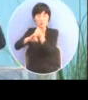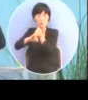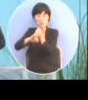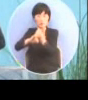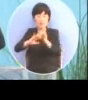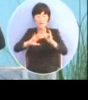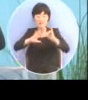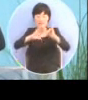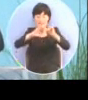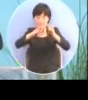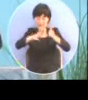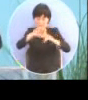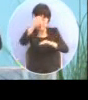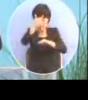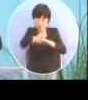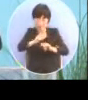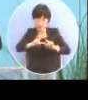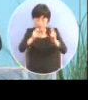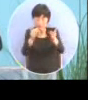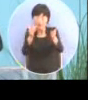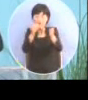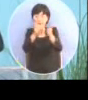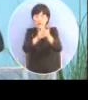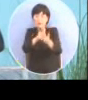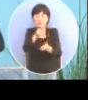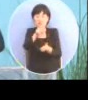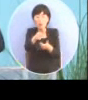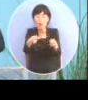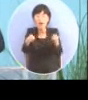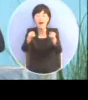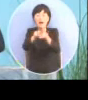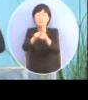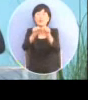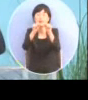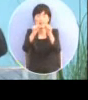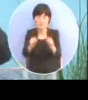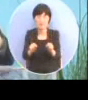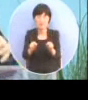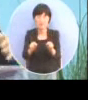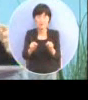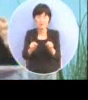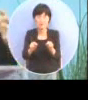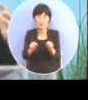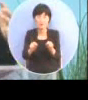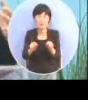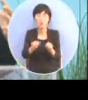nhất. Ta sẽ luôn ở cùng các ngươi trên tận thế. Điều này gì